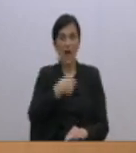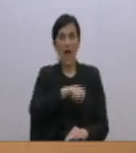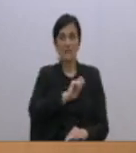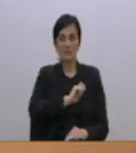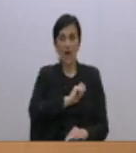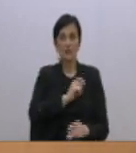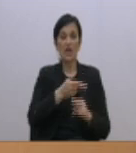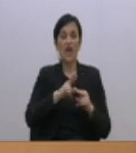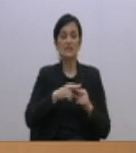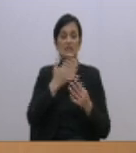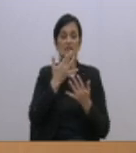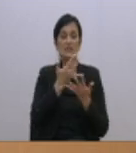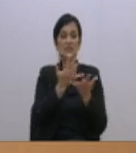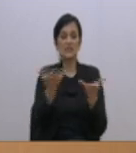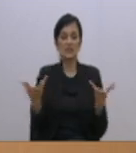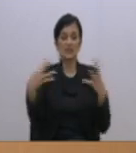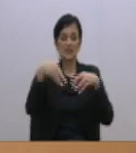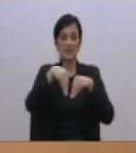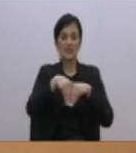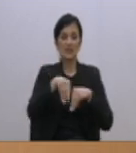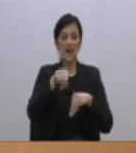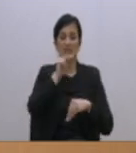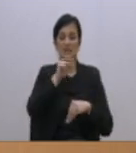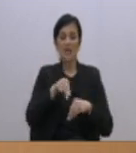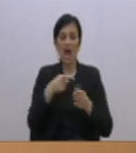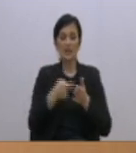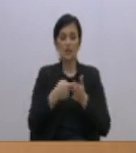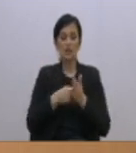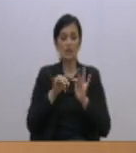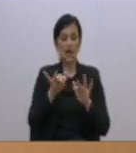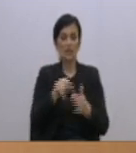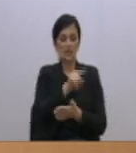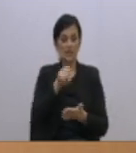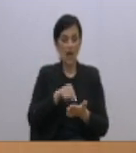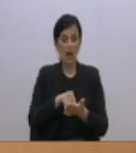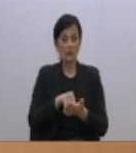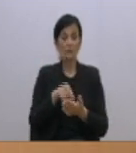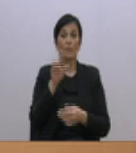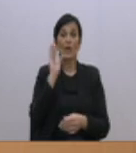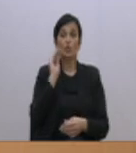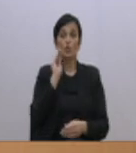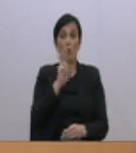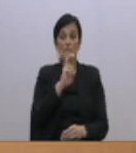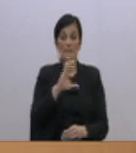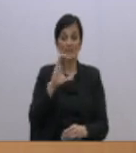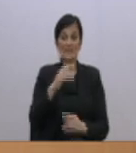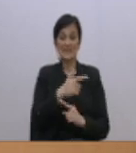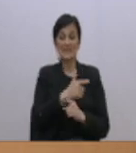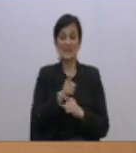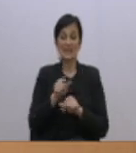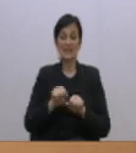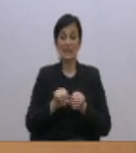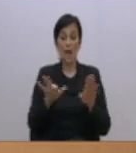არის ტრანსნაციონალური დანაშაულის გამოძიების საკითხი. მაშინ, როდესაც BBC-ს რეპორტაჟის